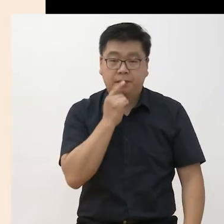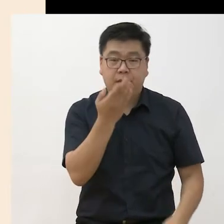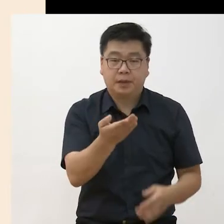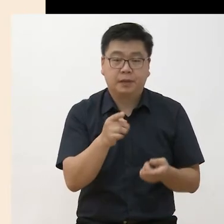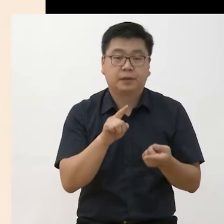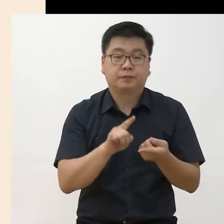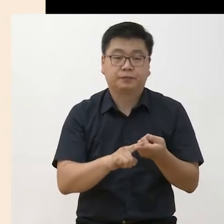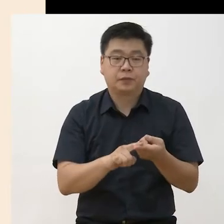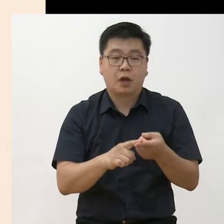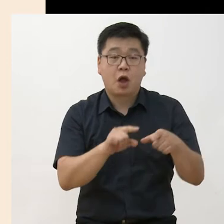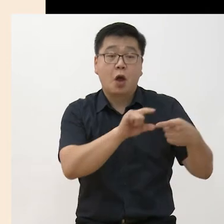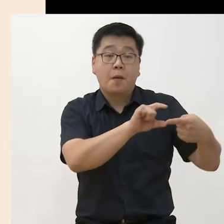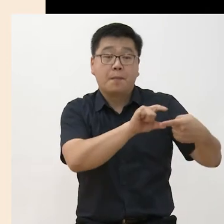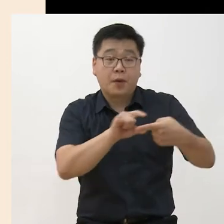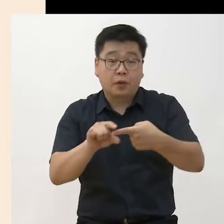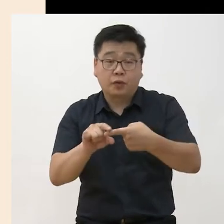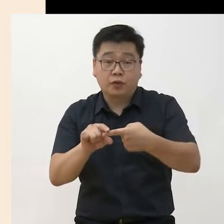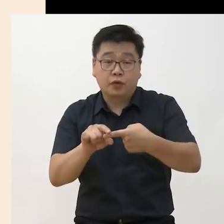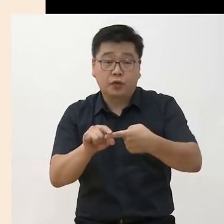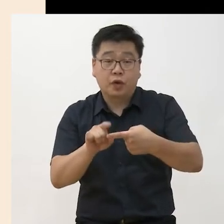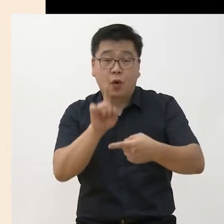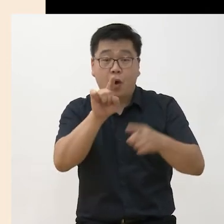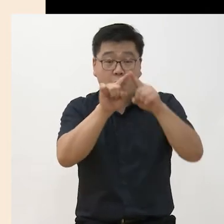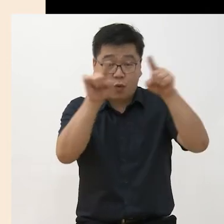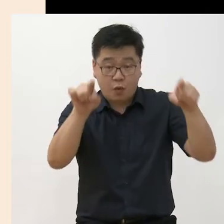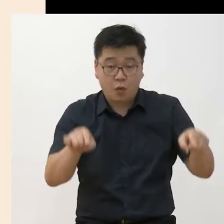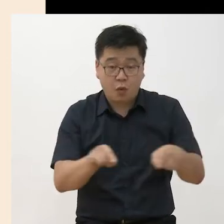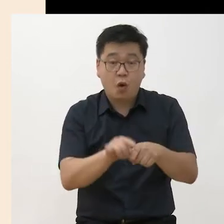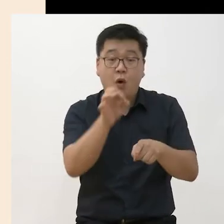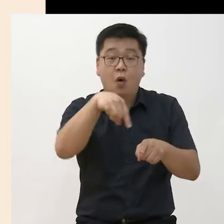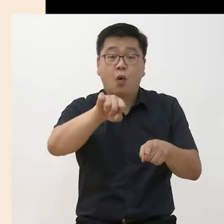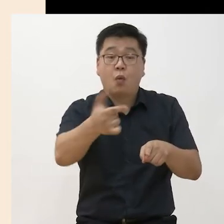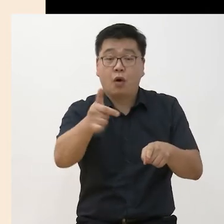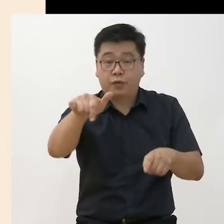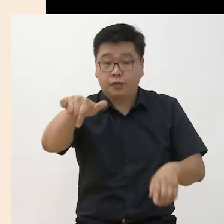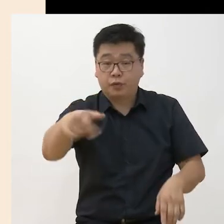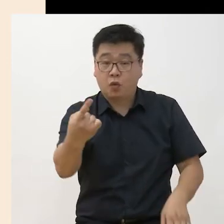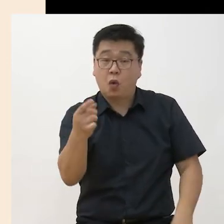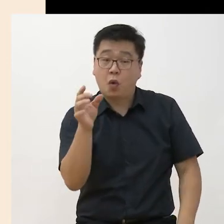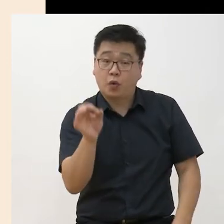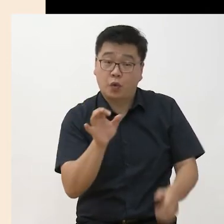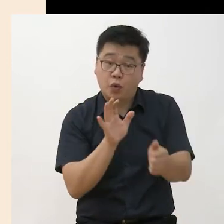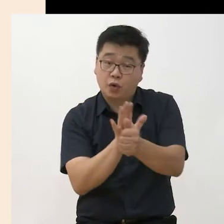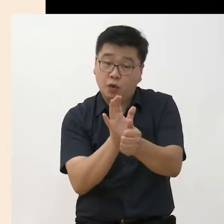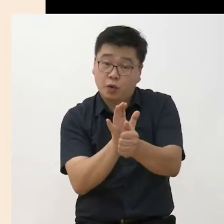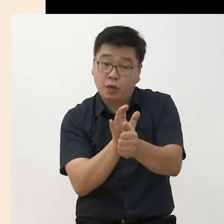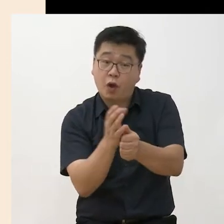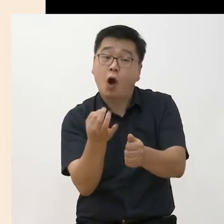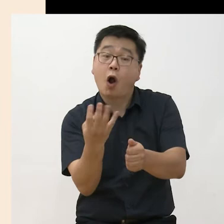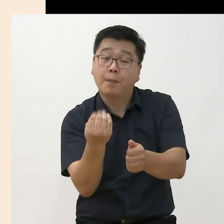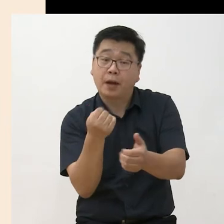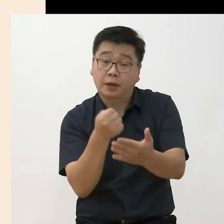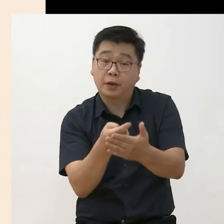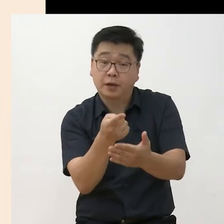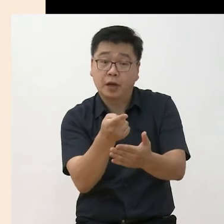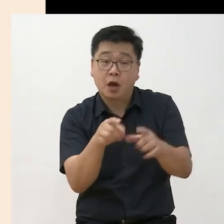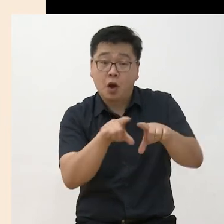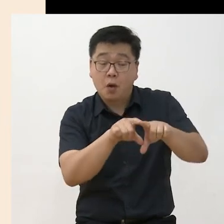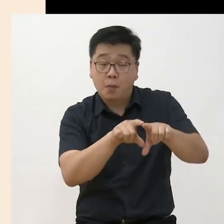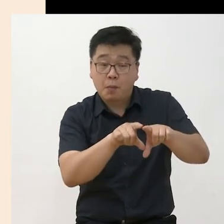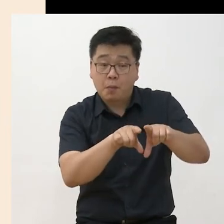말씀드렸던 평균 지급 원고료 평균 단가 지급 단가입니다. 이거는 저희가 지원하고 있는 문예지들을 대상으로 매년